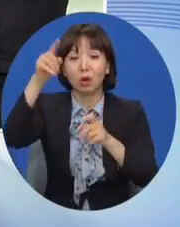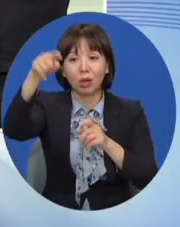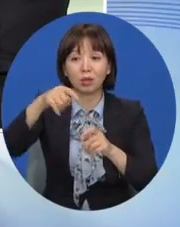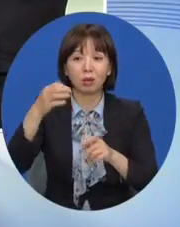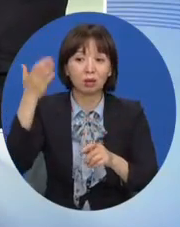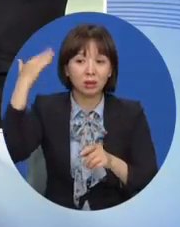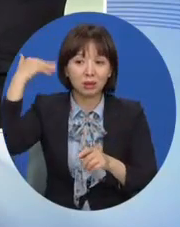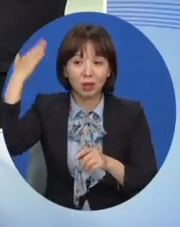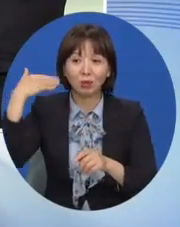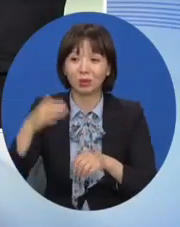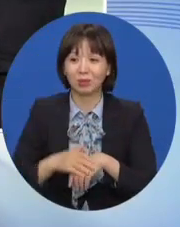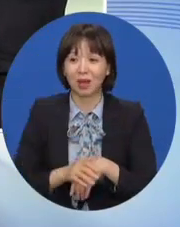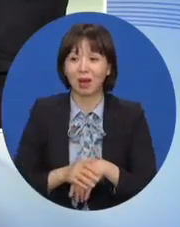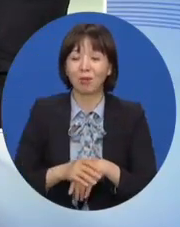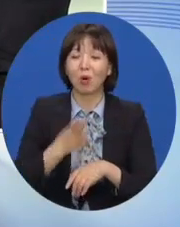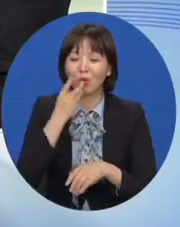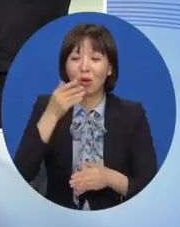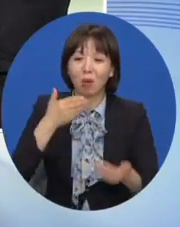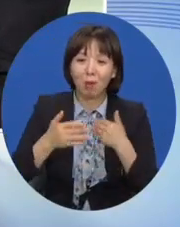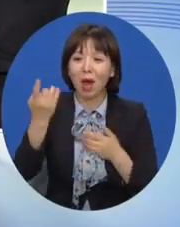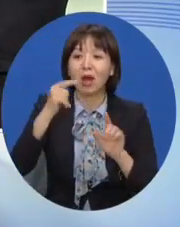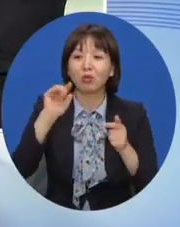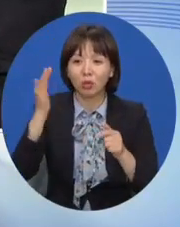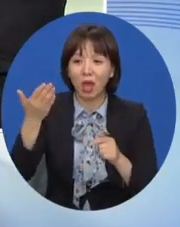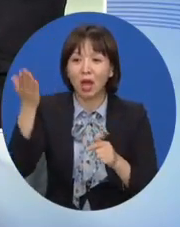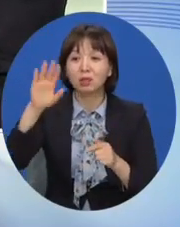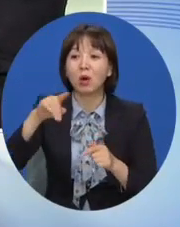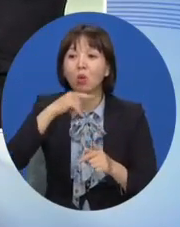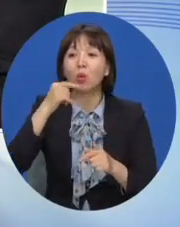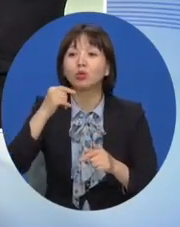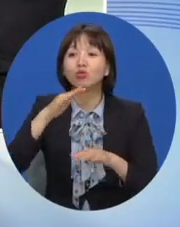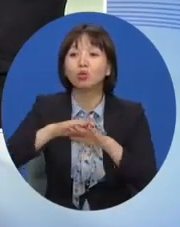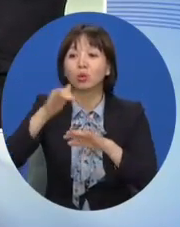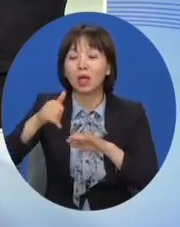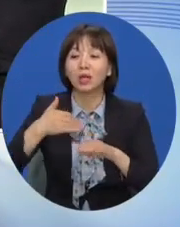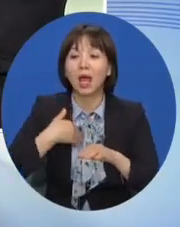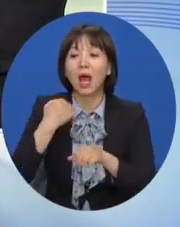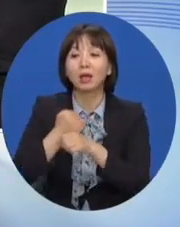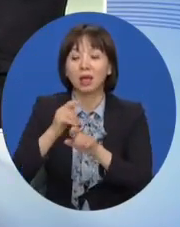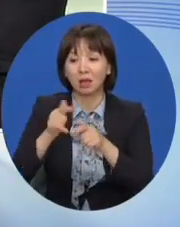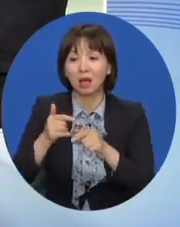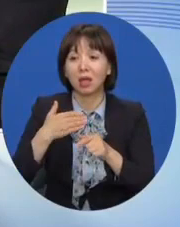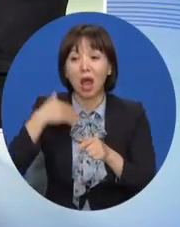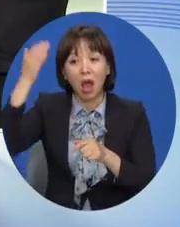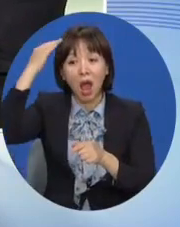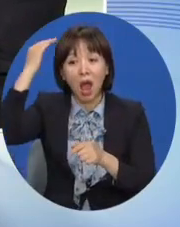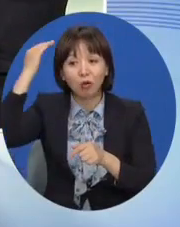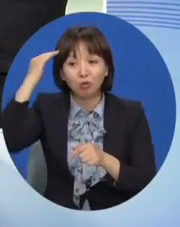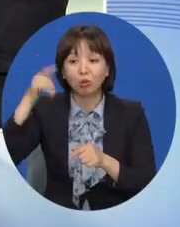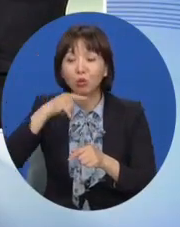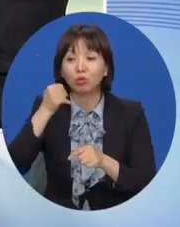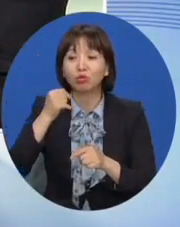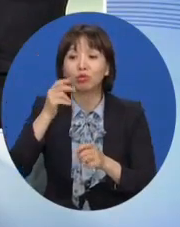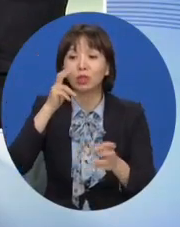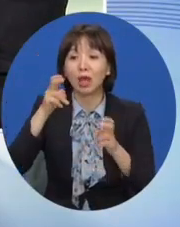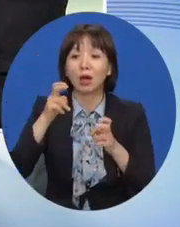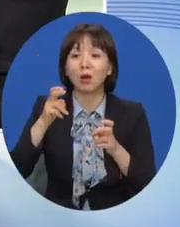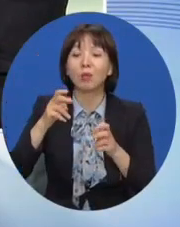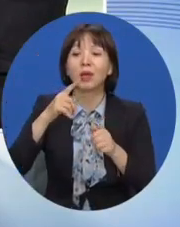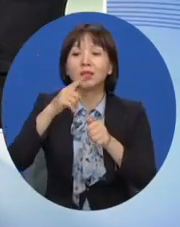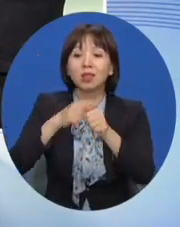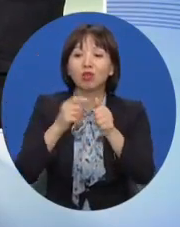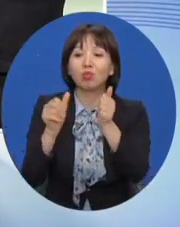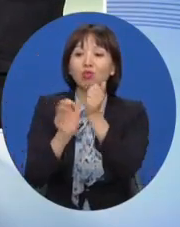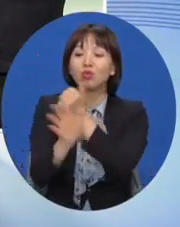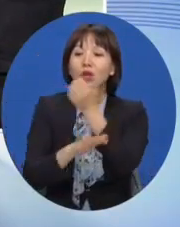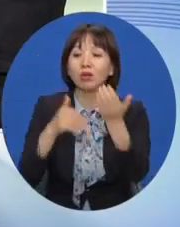시장으로서 물론 안 와도 됩니다. 바쁘시니까. 그러나 고추농산 제가 짓는 게 아닙니다. 저는 한국고추산업연합회 자동관리위원 부위원장이고